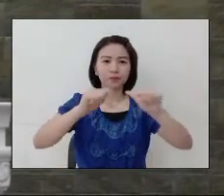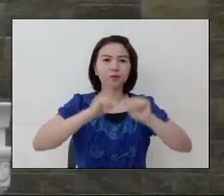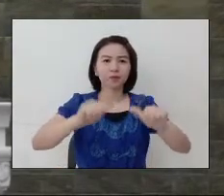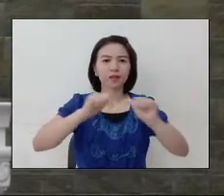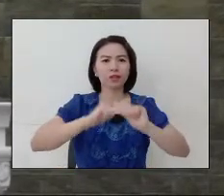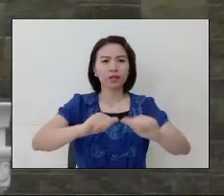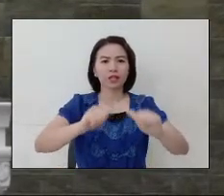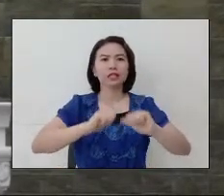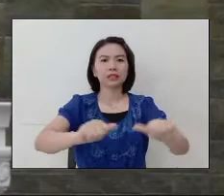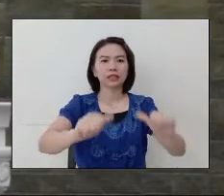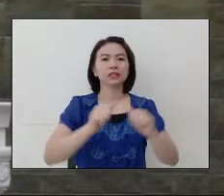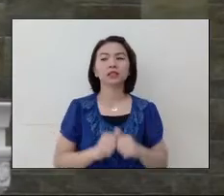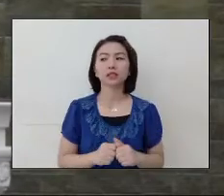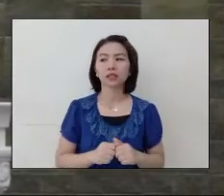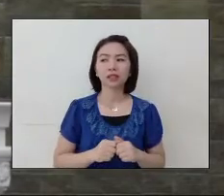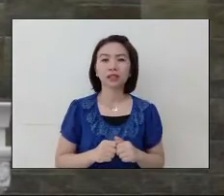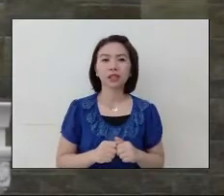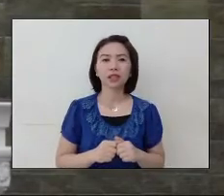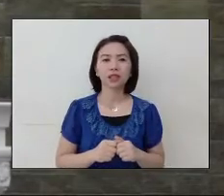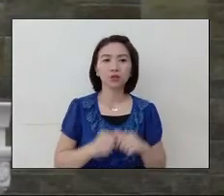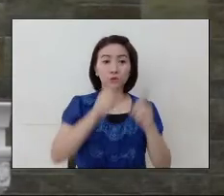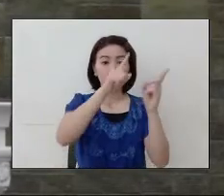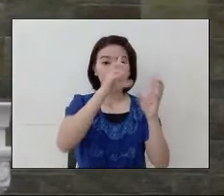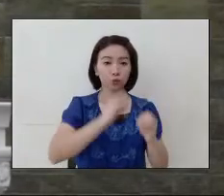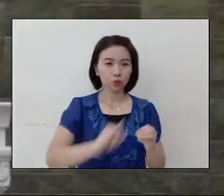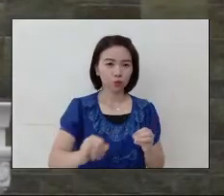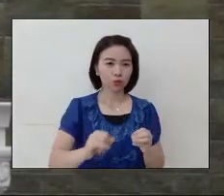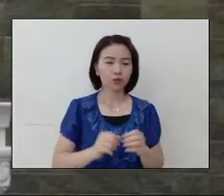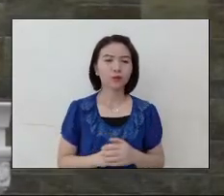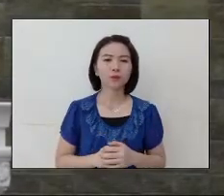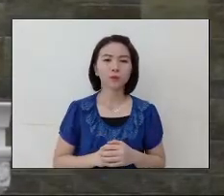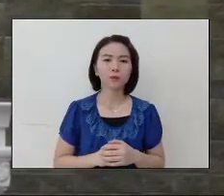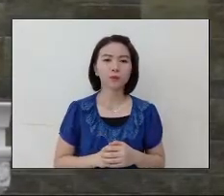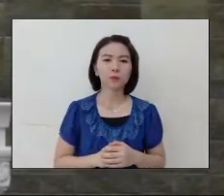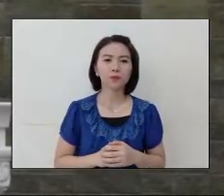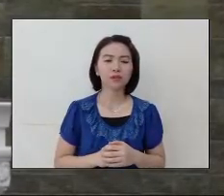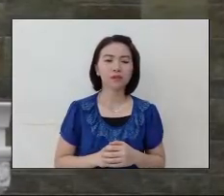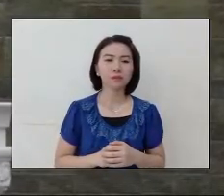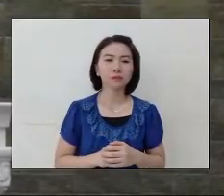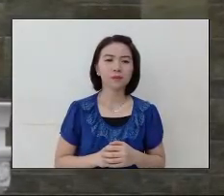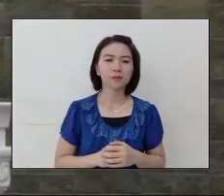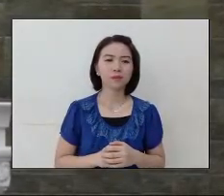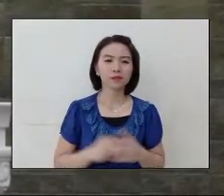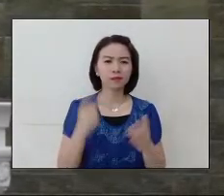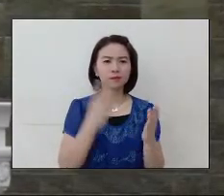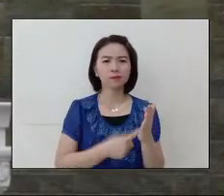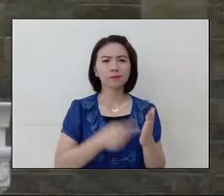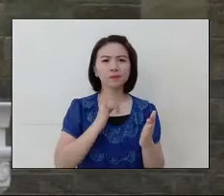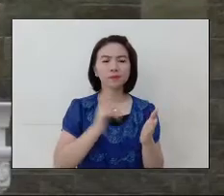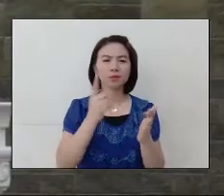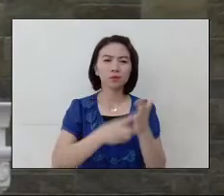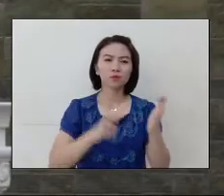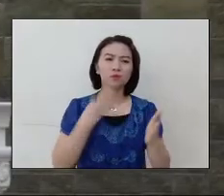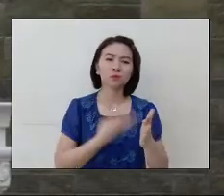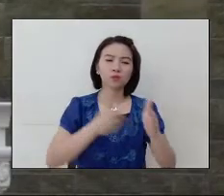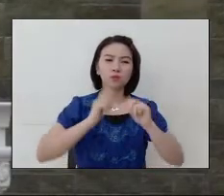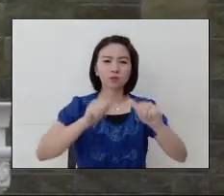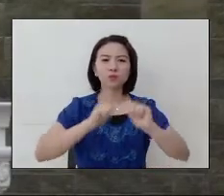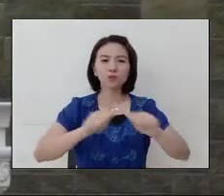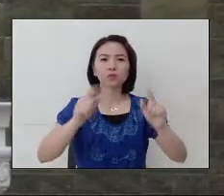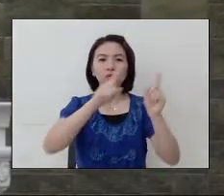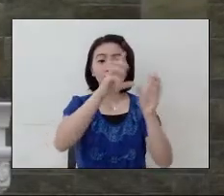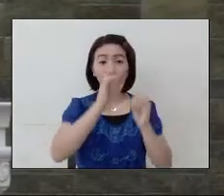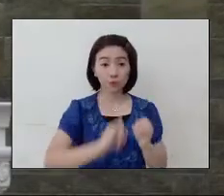continuous present tense. Okay? Tuloy-tuloy kapatid, hanggang sa makita po natin sa ating